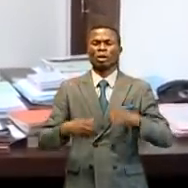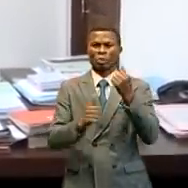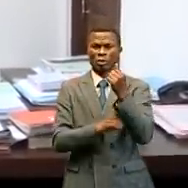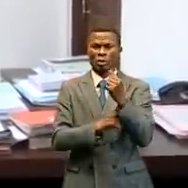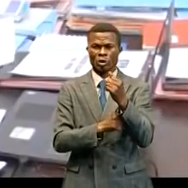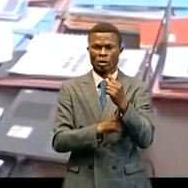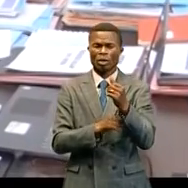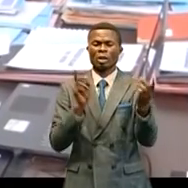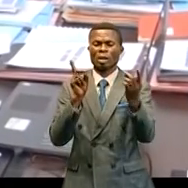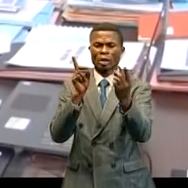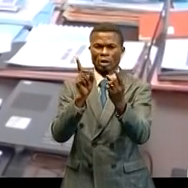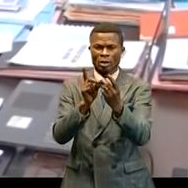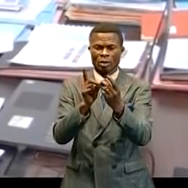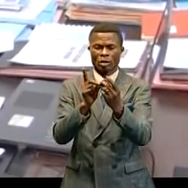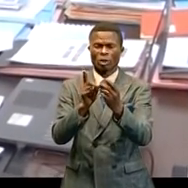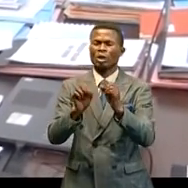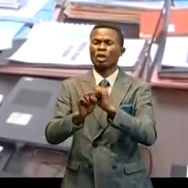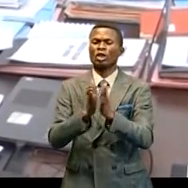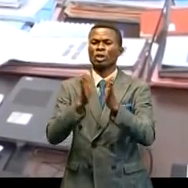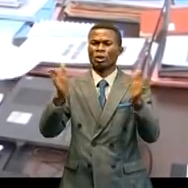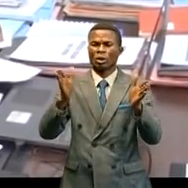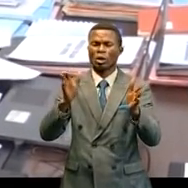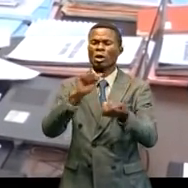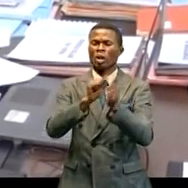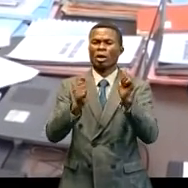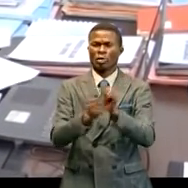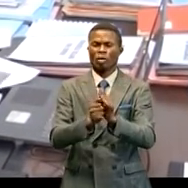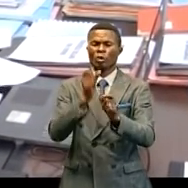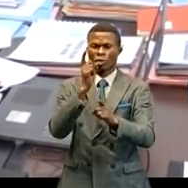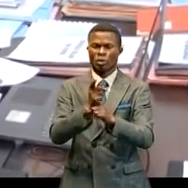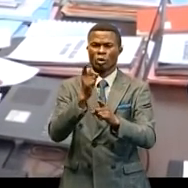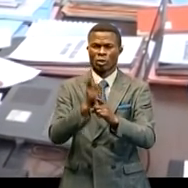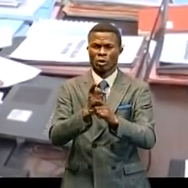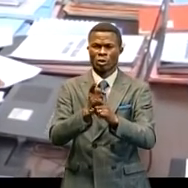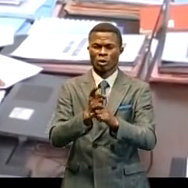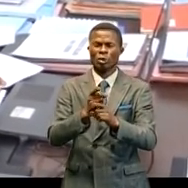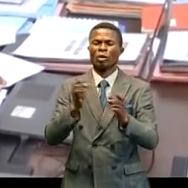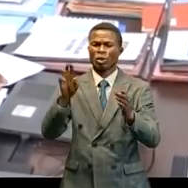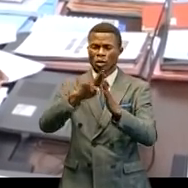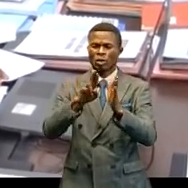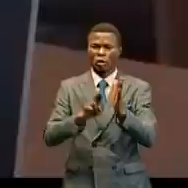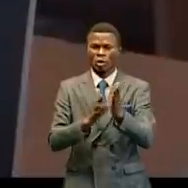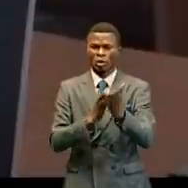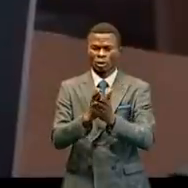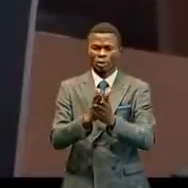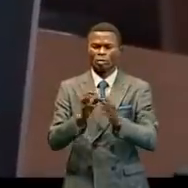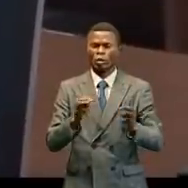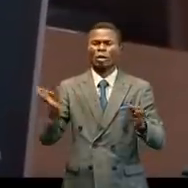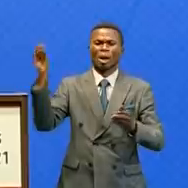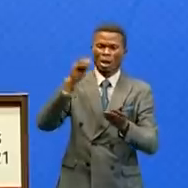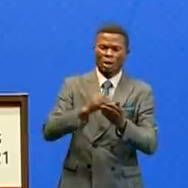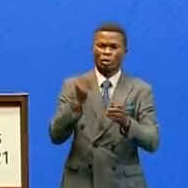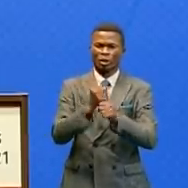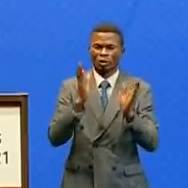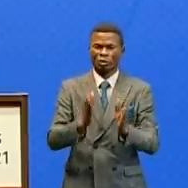de rencontrer de manière globale les préoccupations liées à la régularisation, la mécanisation,